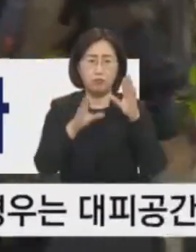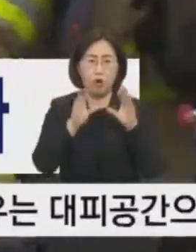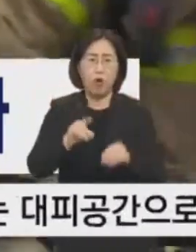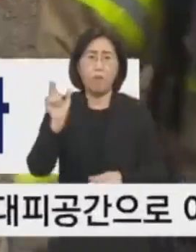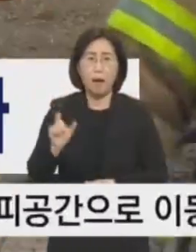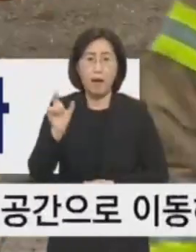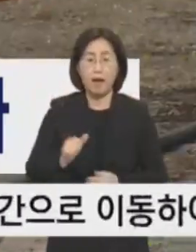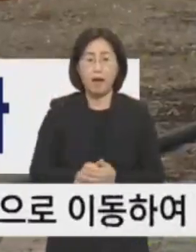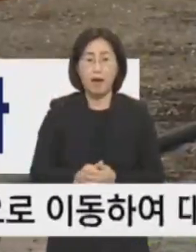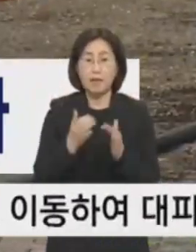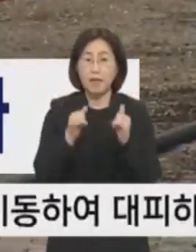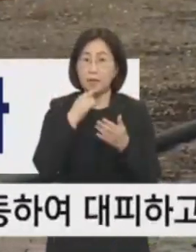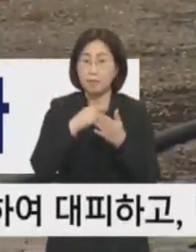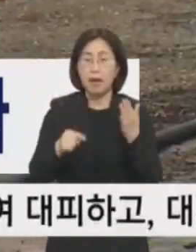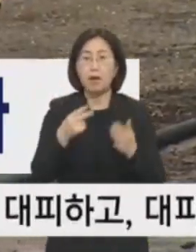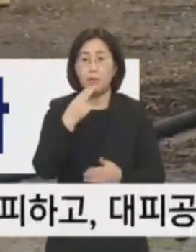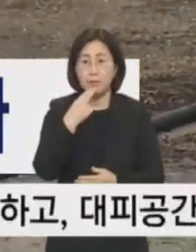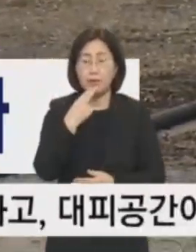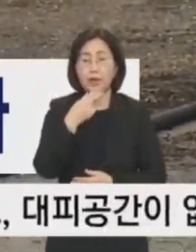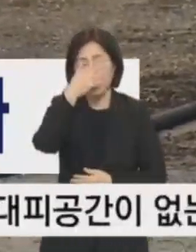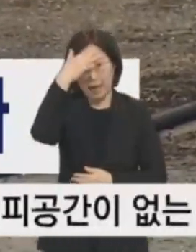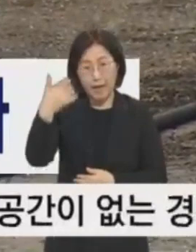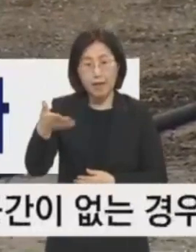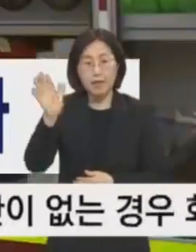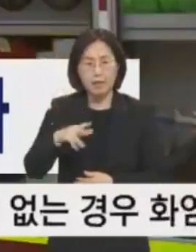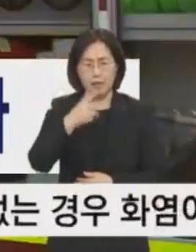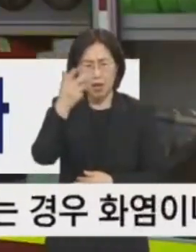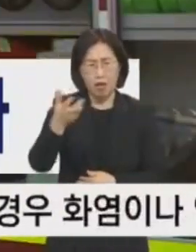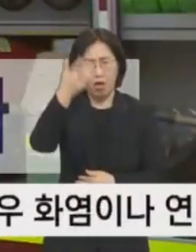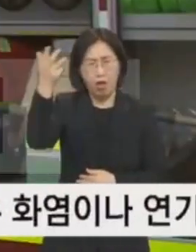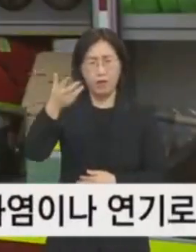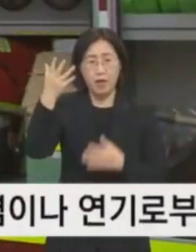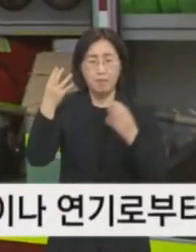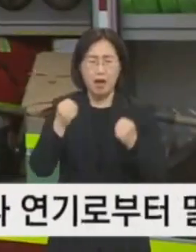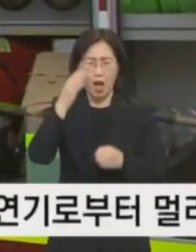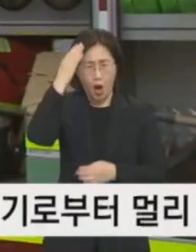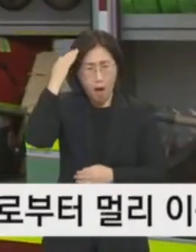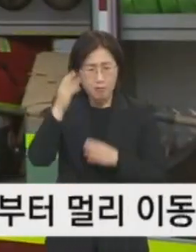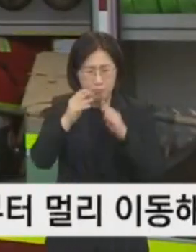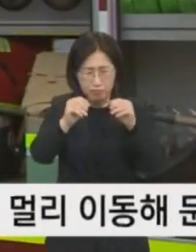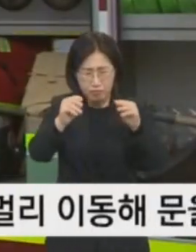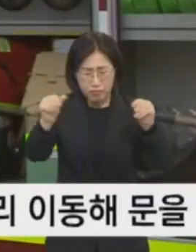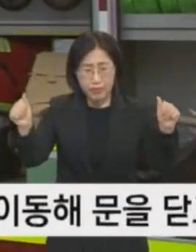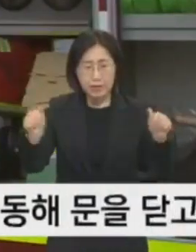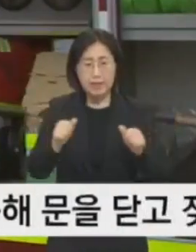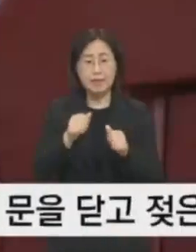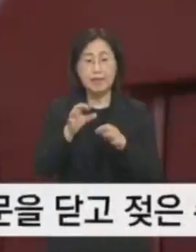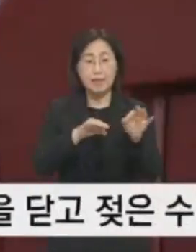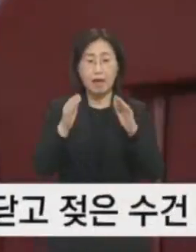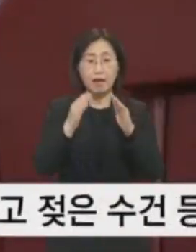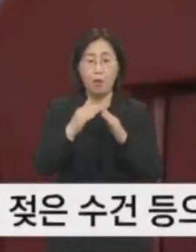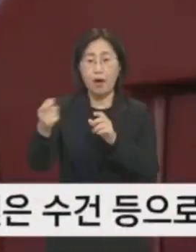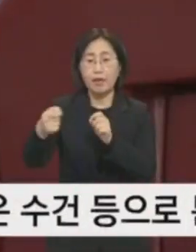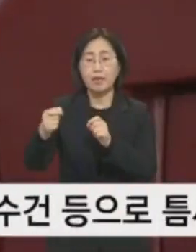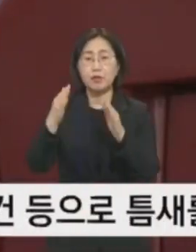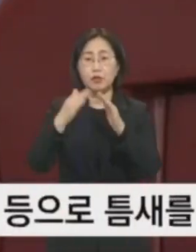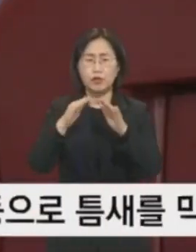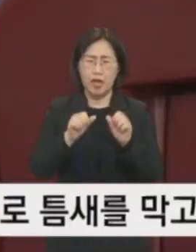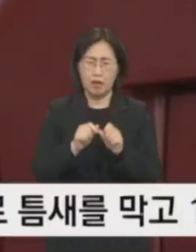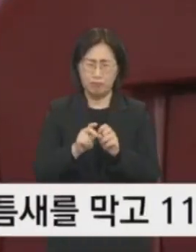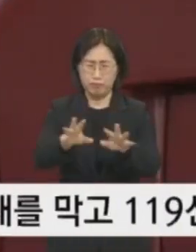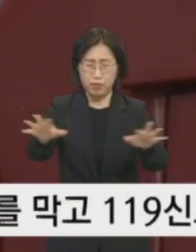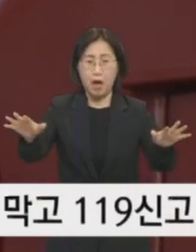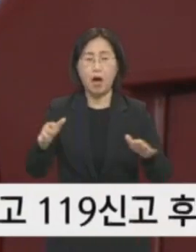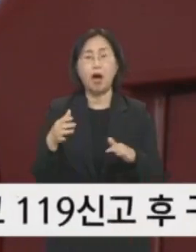인명 피해는 없는 것으로 확인됐지만 연기가 많이 나고 검은 분진이 인근 상고와 주택까지 날리면서 주민들이 불편을